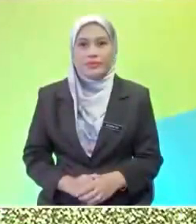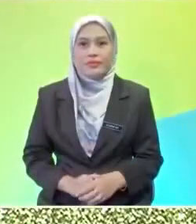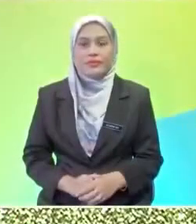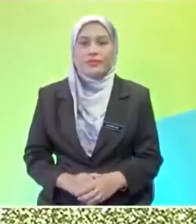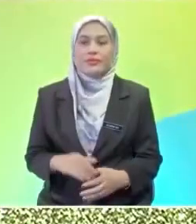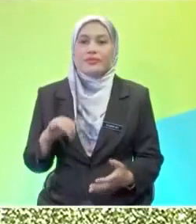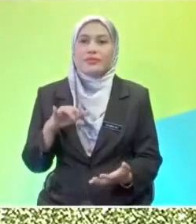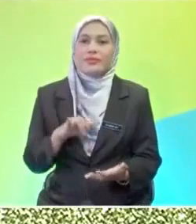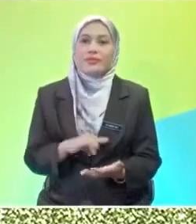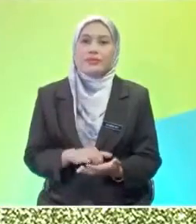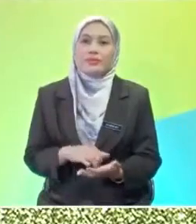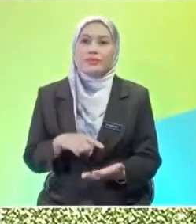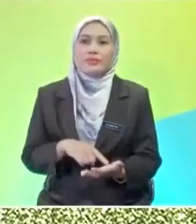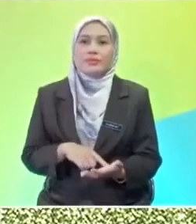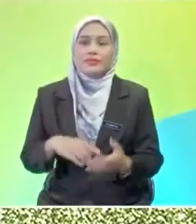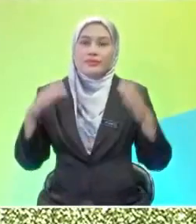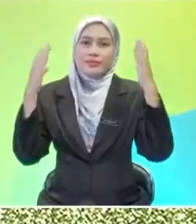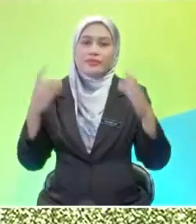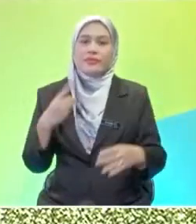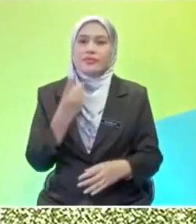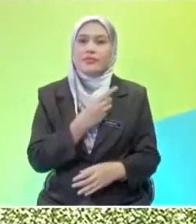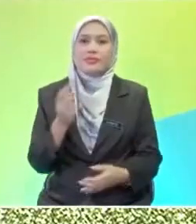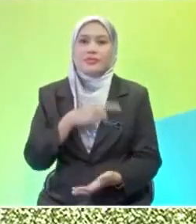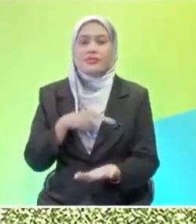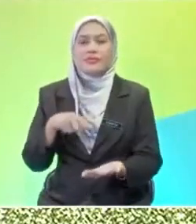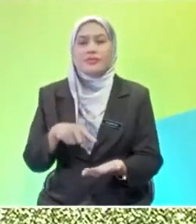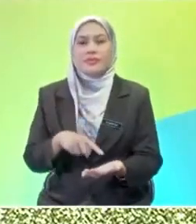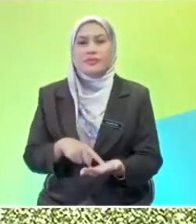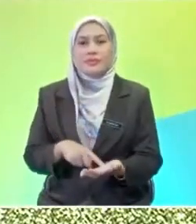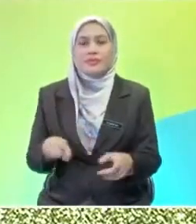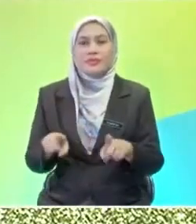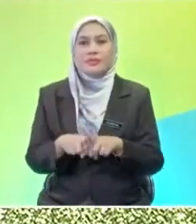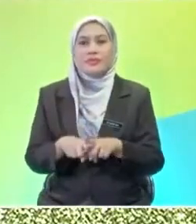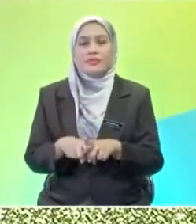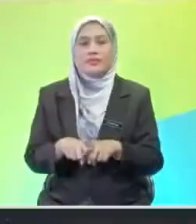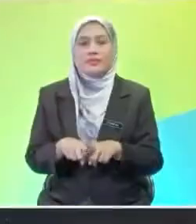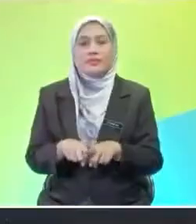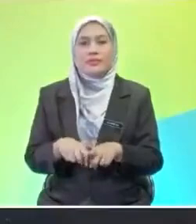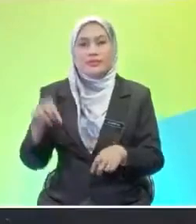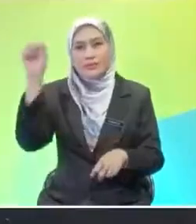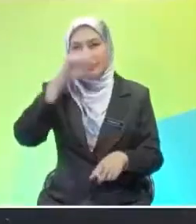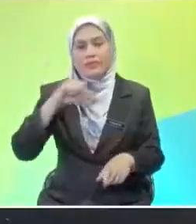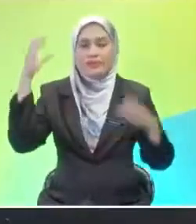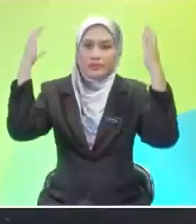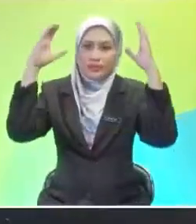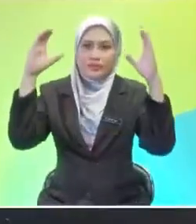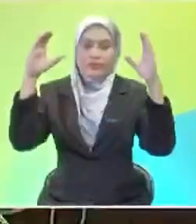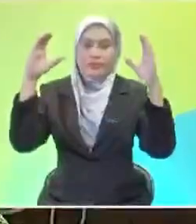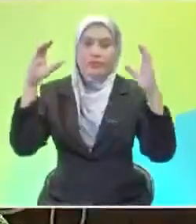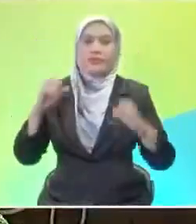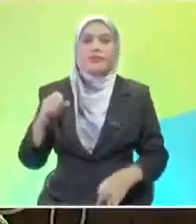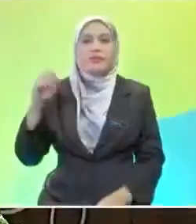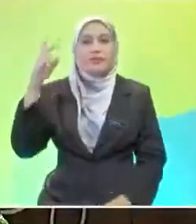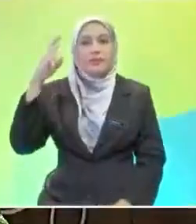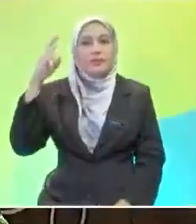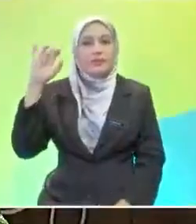Itu dia profil guru kita pada hari ini yang telah pun berada di studio bersama Kak Syafiqah, iaitu Cikgu Rahimah. Assalamualaikum Cikgu. Waalaikumsalam.